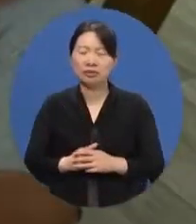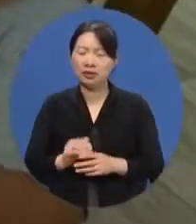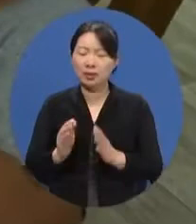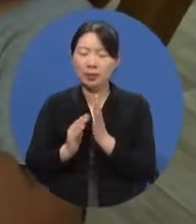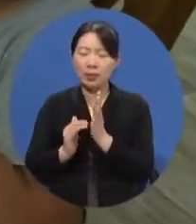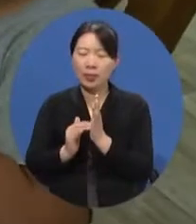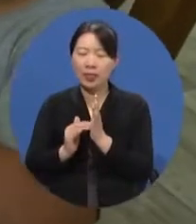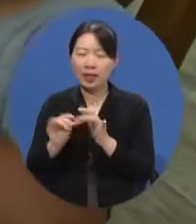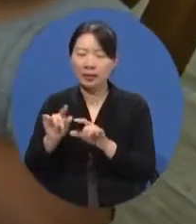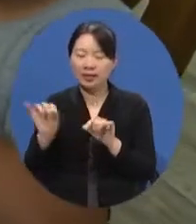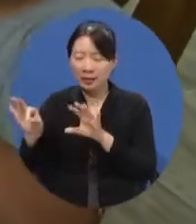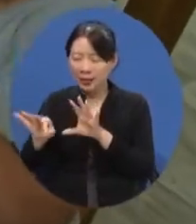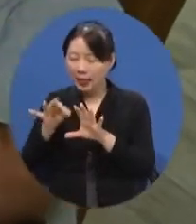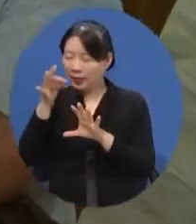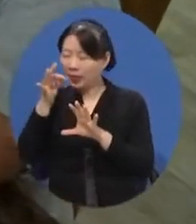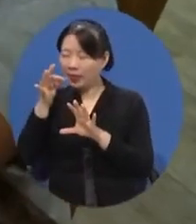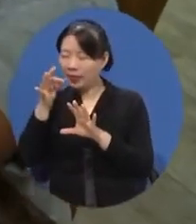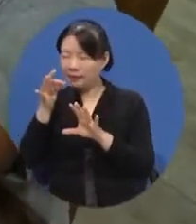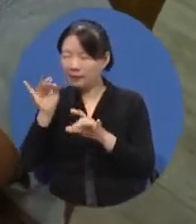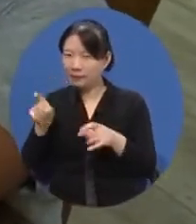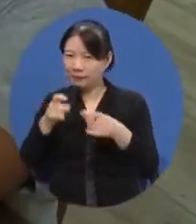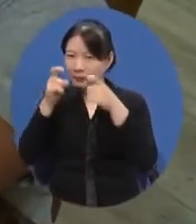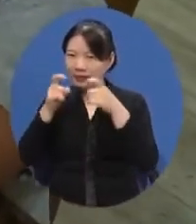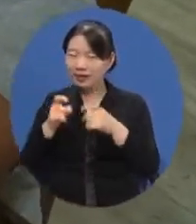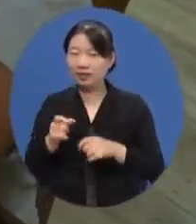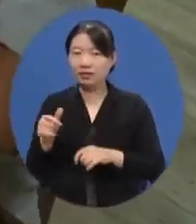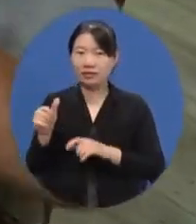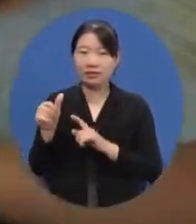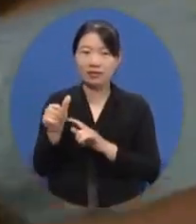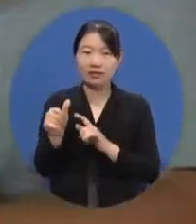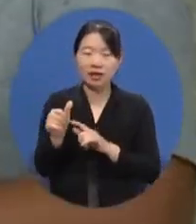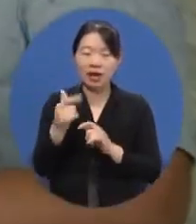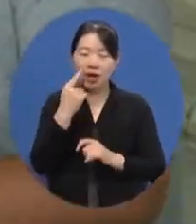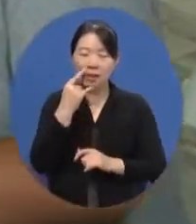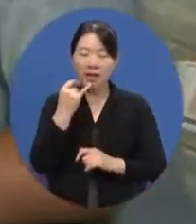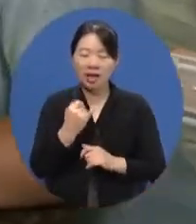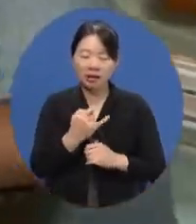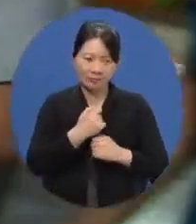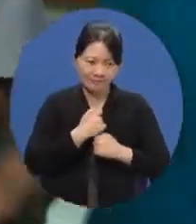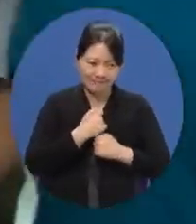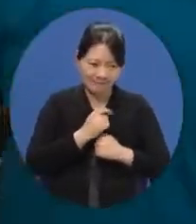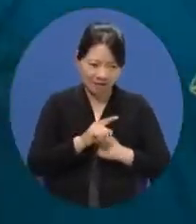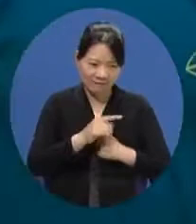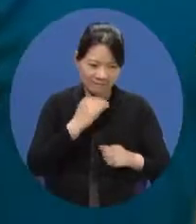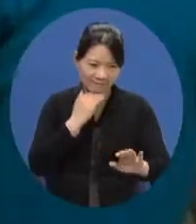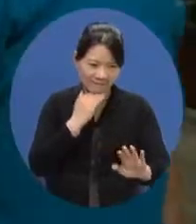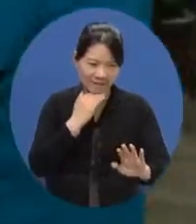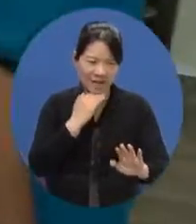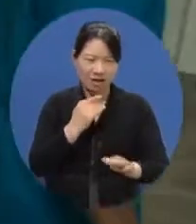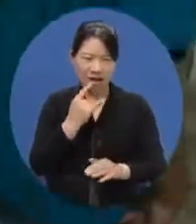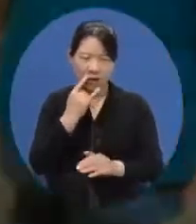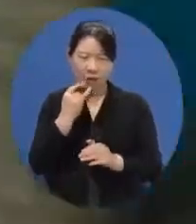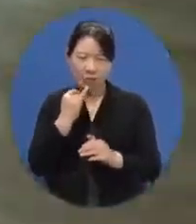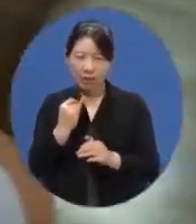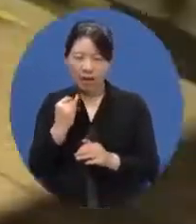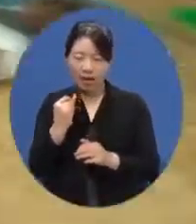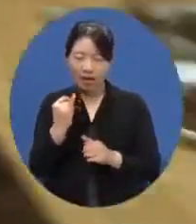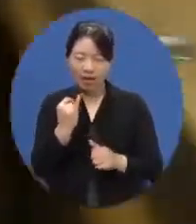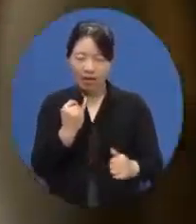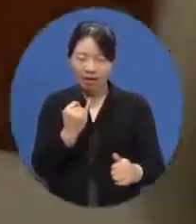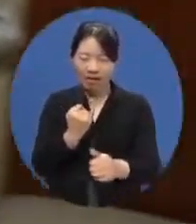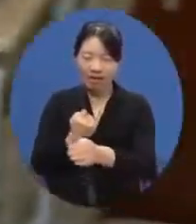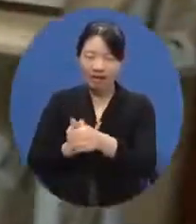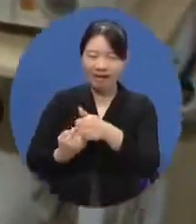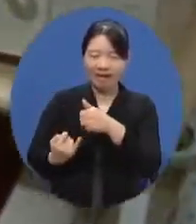몰래 반찬을 집어먹으려다 딱 걸린 상기리. 엄마가 주의를 주자 엄마 주변을